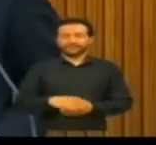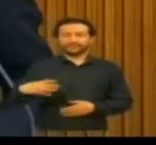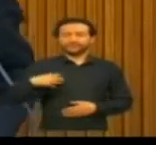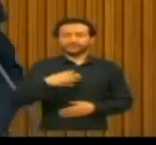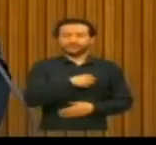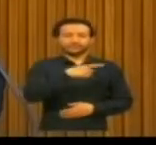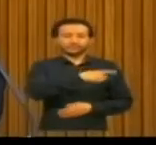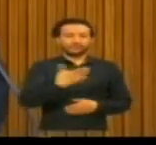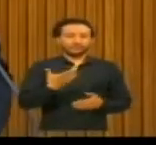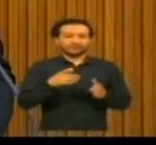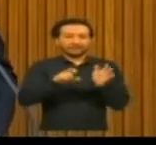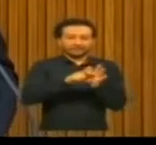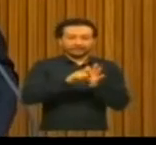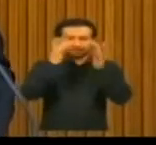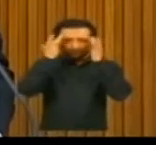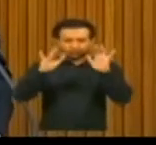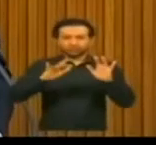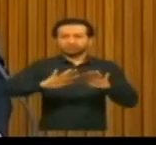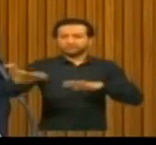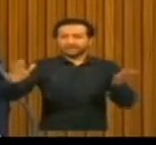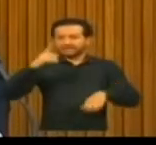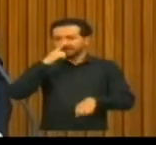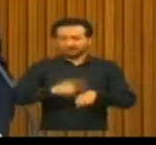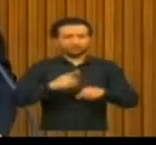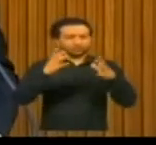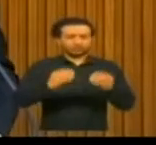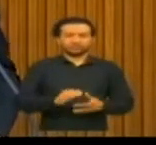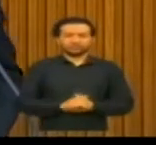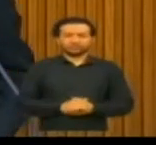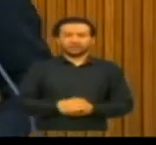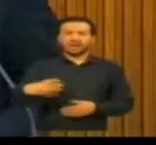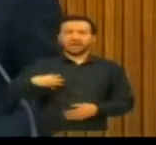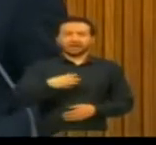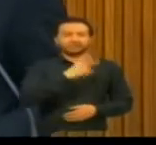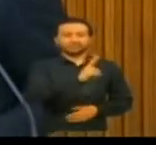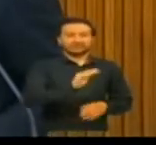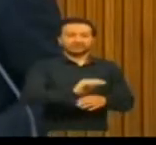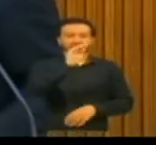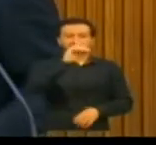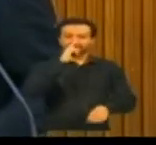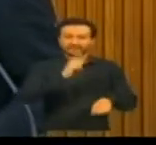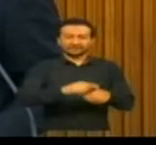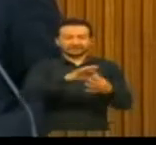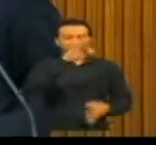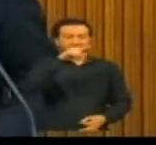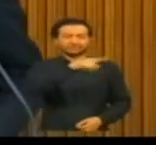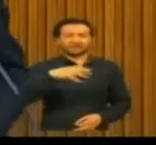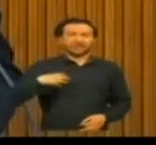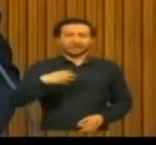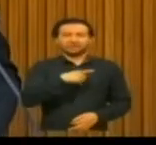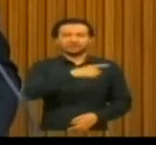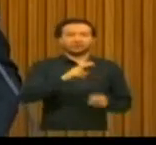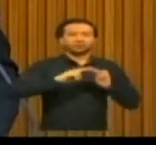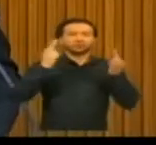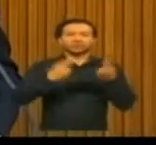Annenin kimliği olur mu? Annenin inancı olur mu? Annenin yaşam tarzı, annenin